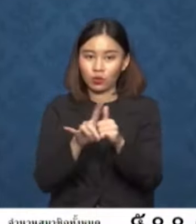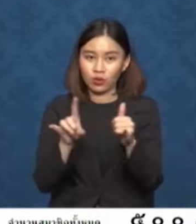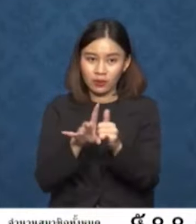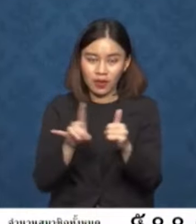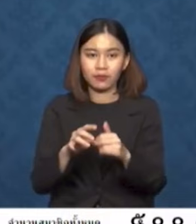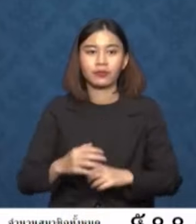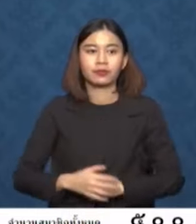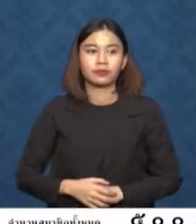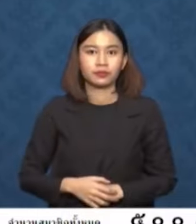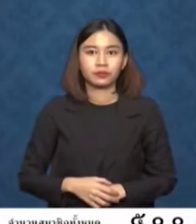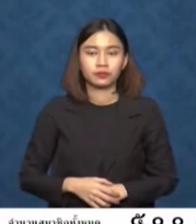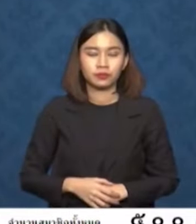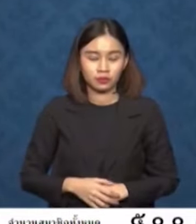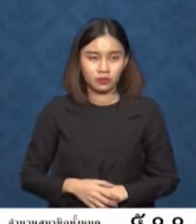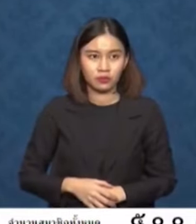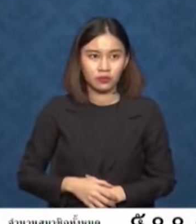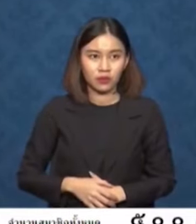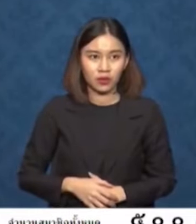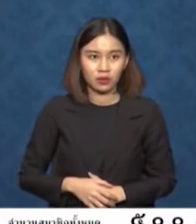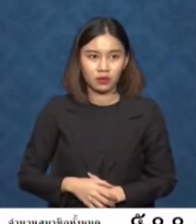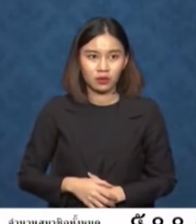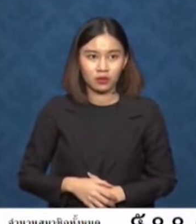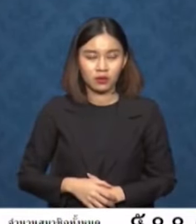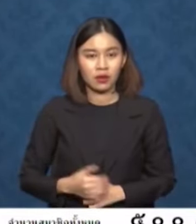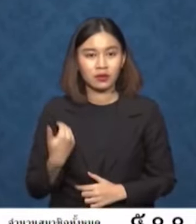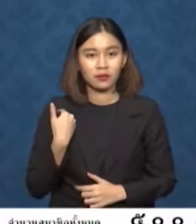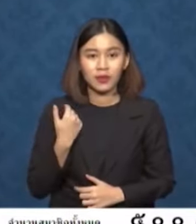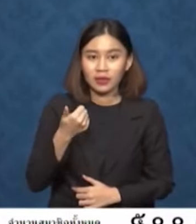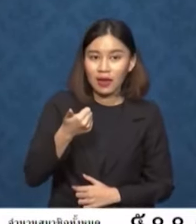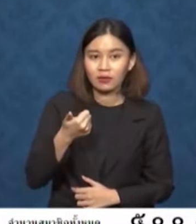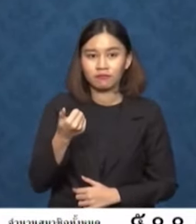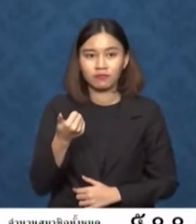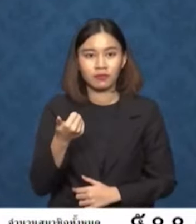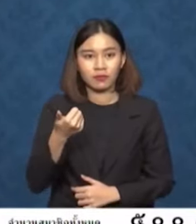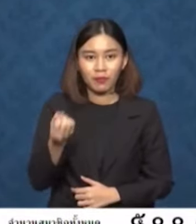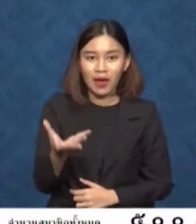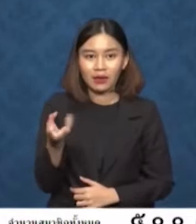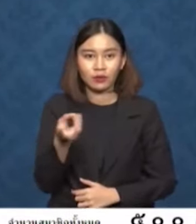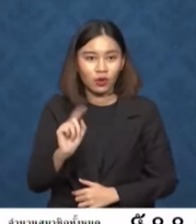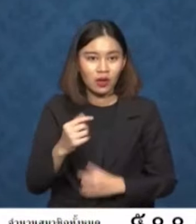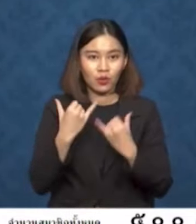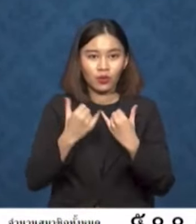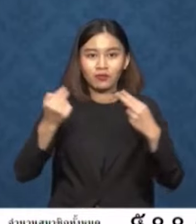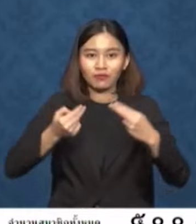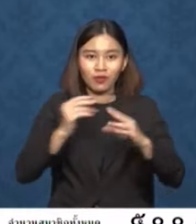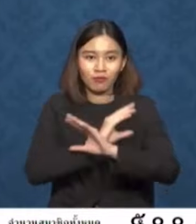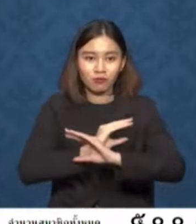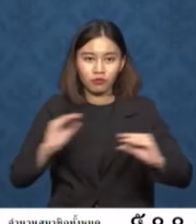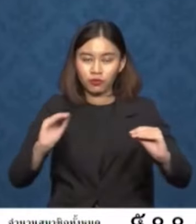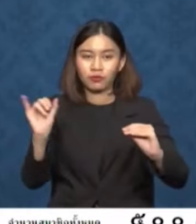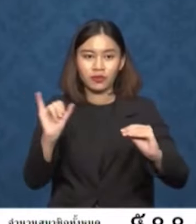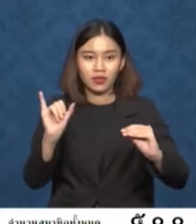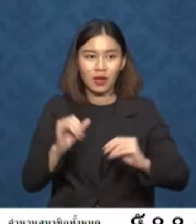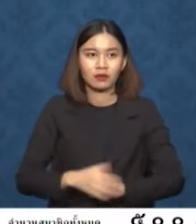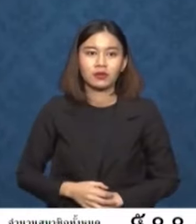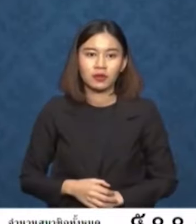มนุษย์อันนี้คือเรื่องแส่วนจะได้มากได้น้อยวันนี้เนี่มันสงครามยังไม่สงบ